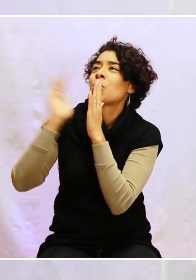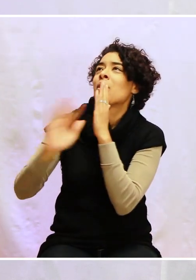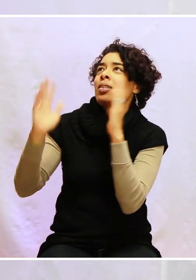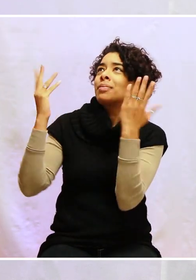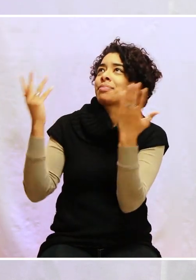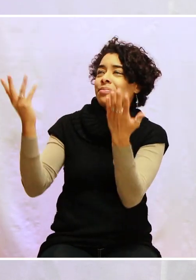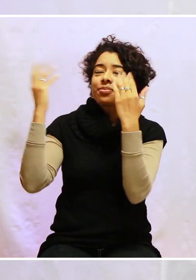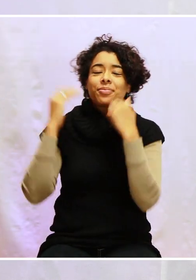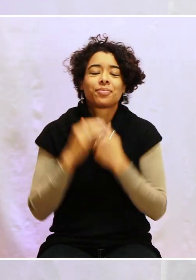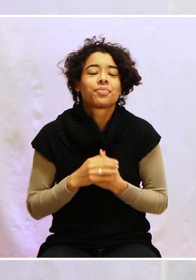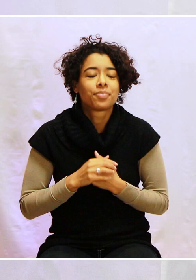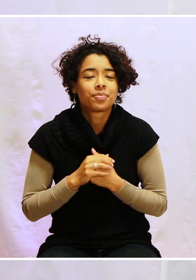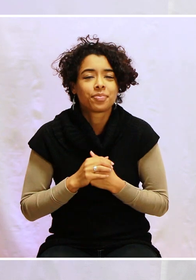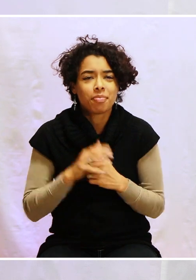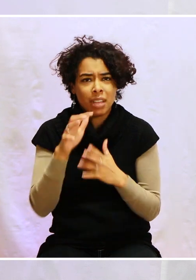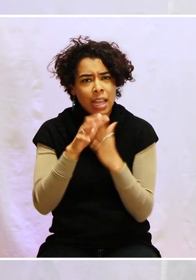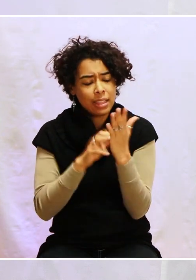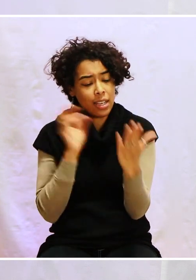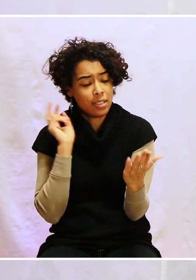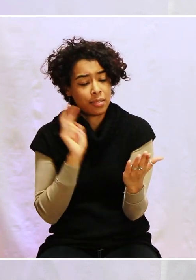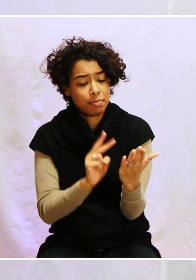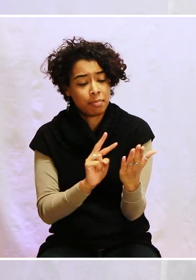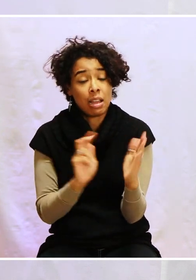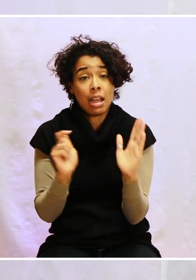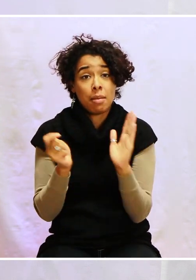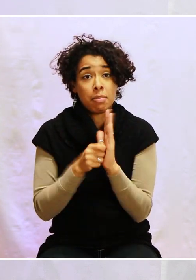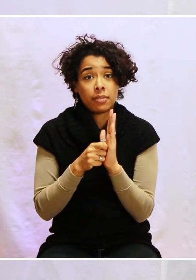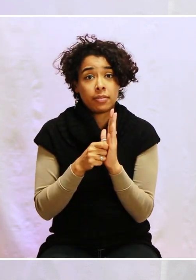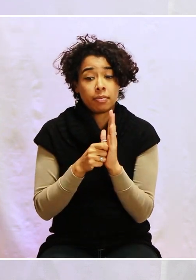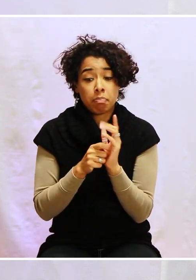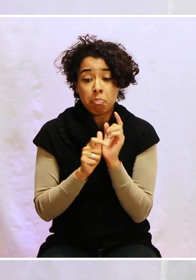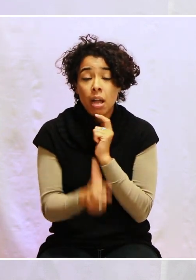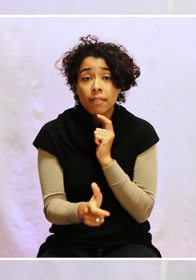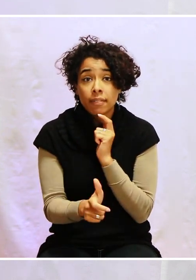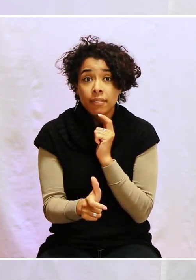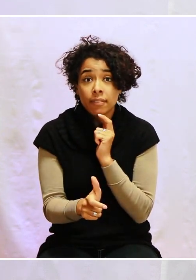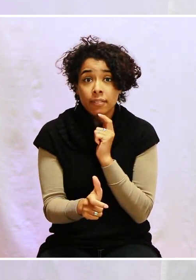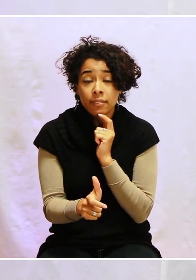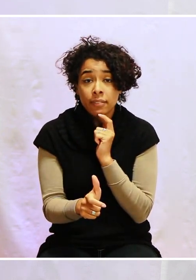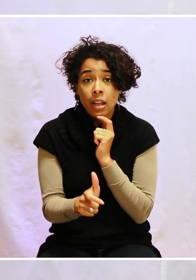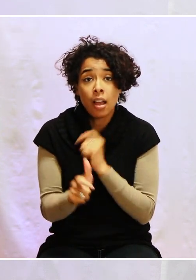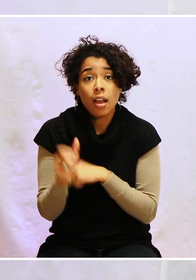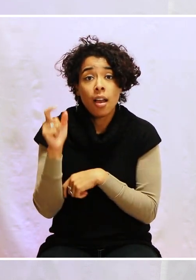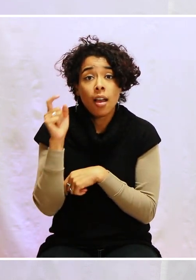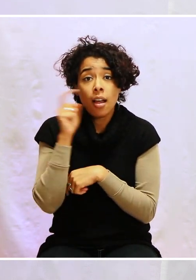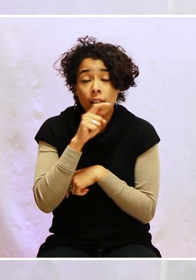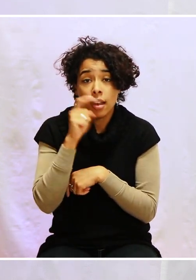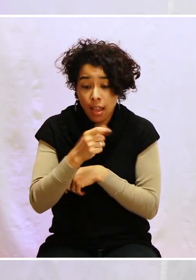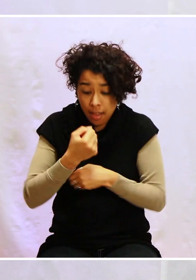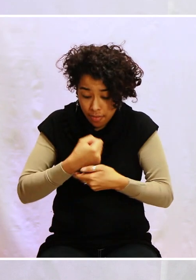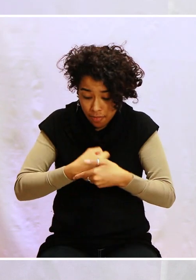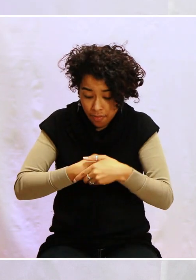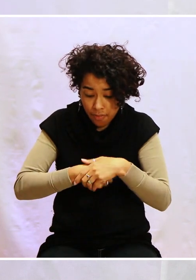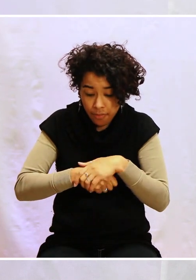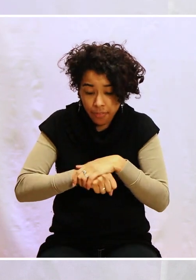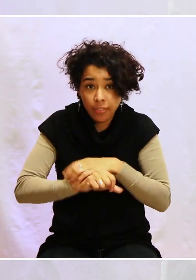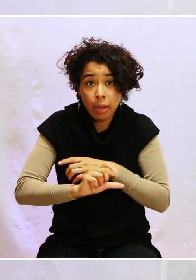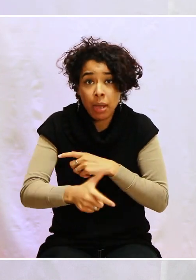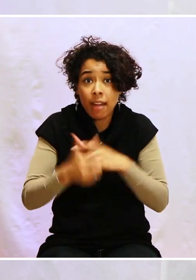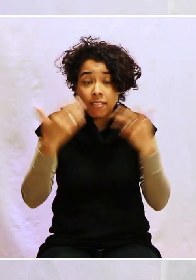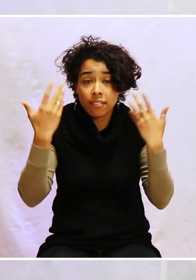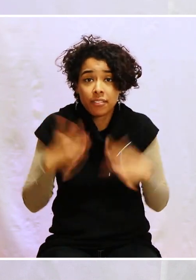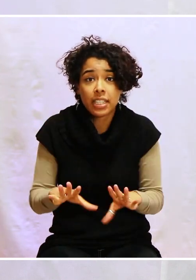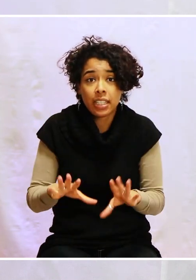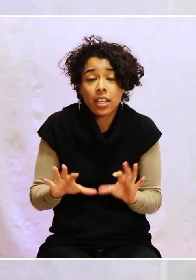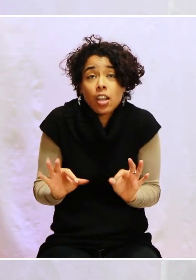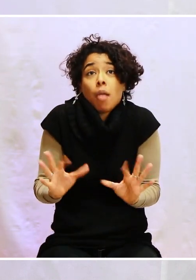dans le texte, la Bible nous dit que à partir de ce moment-là, elle cesse d'enfanter. C'est comme si Judas, c'est la conclusion de tout. De